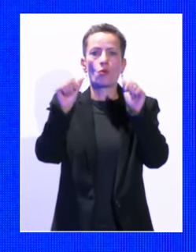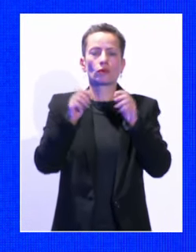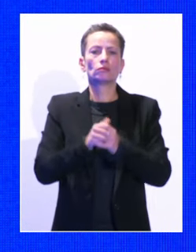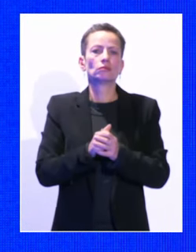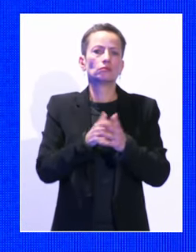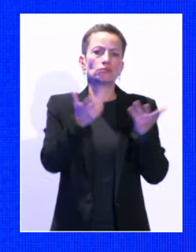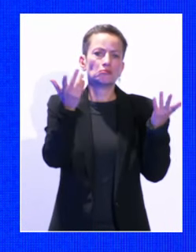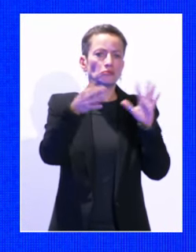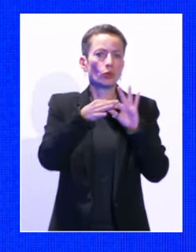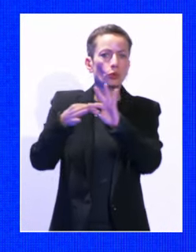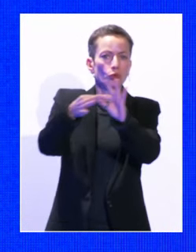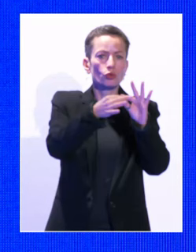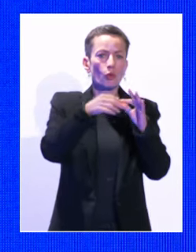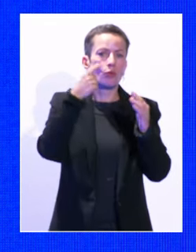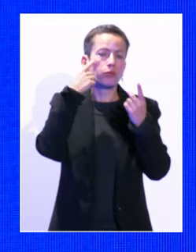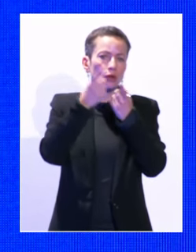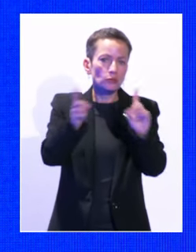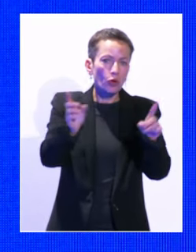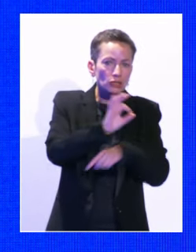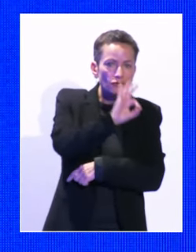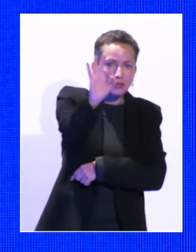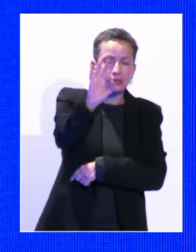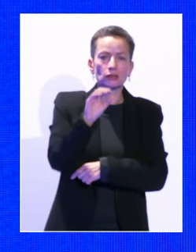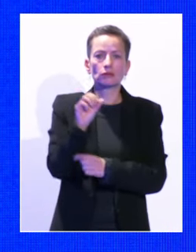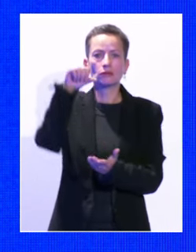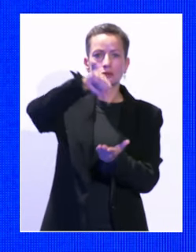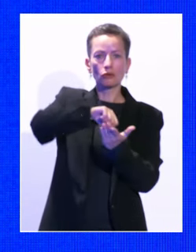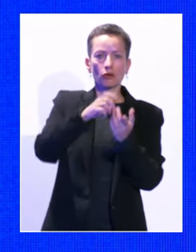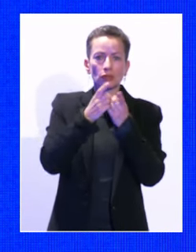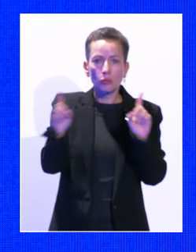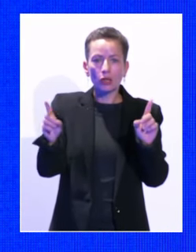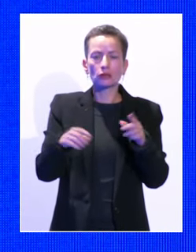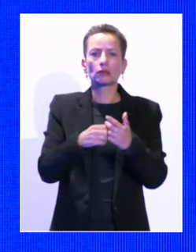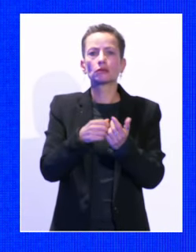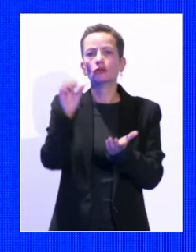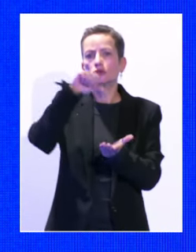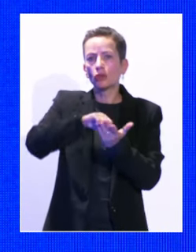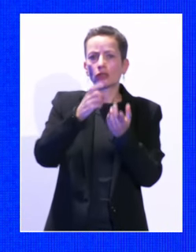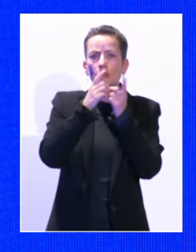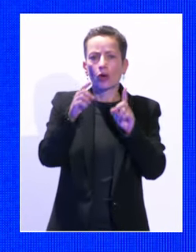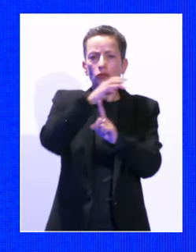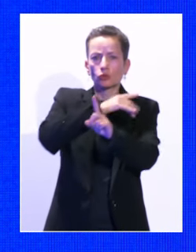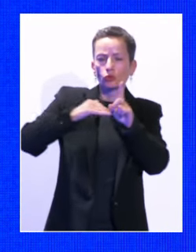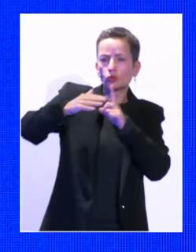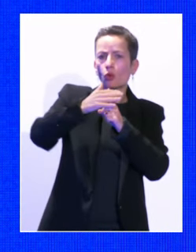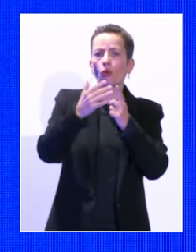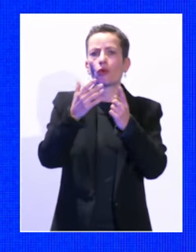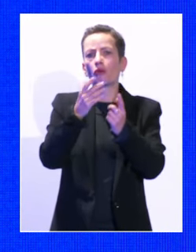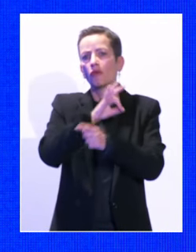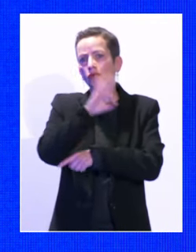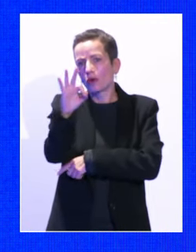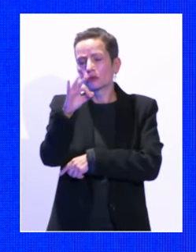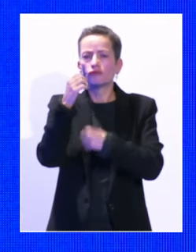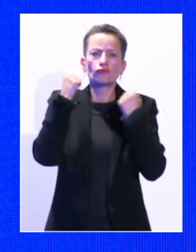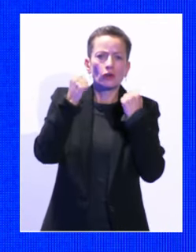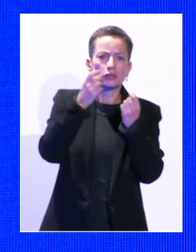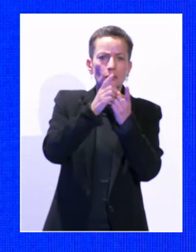Union pour la démocratie française, Centre démocrate, Centre des démocrates sociaux, Force démocrate, Mouvement